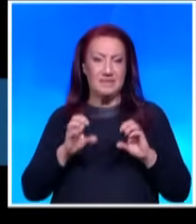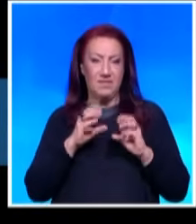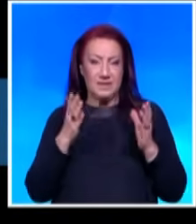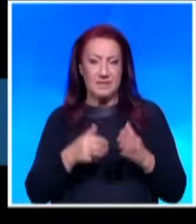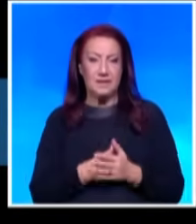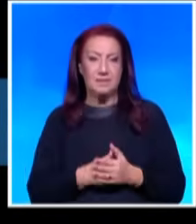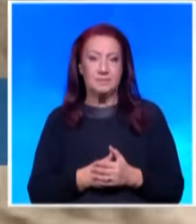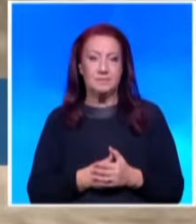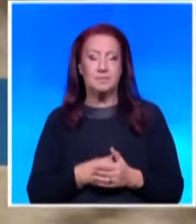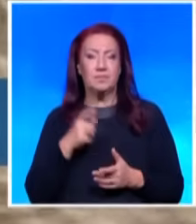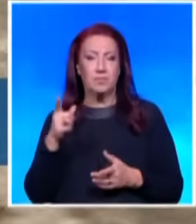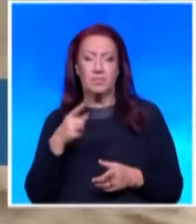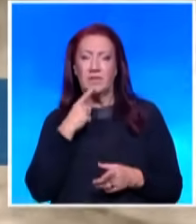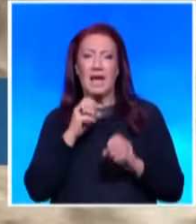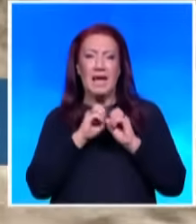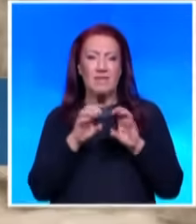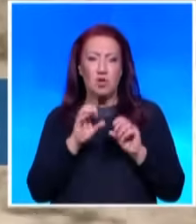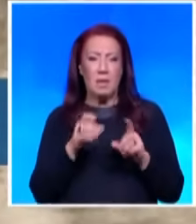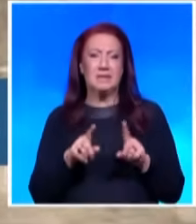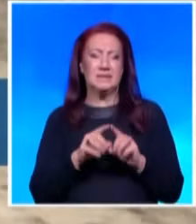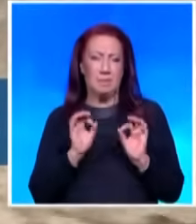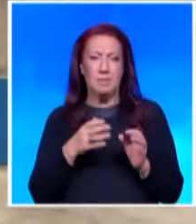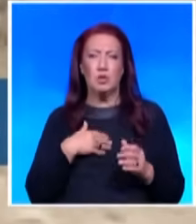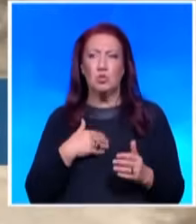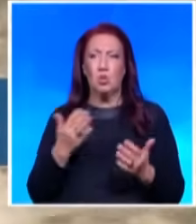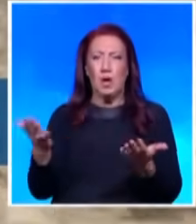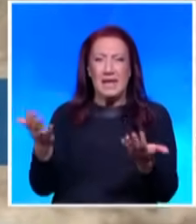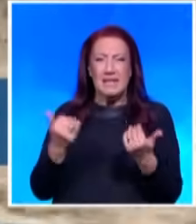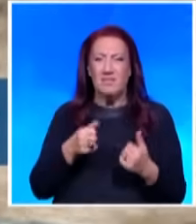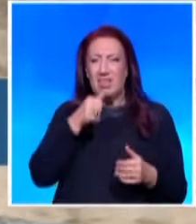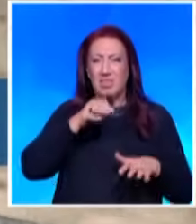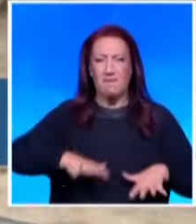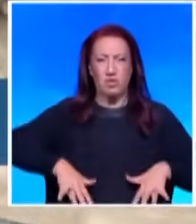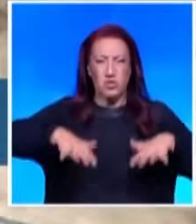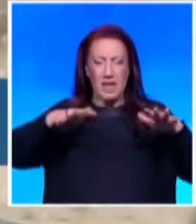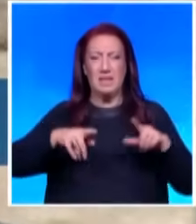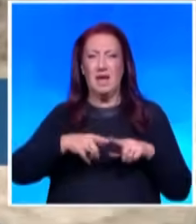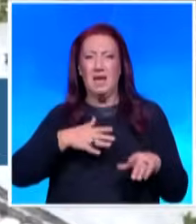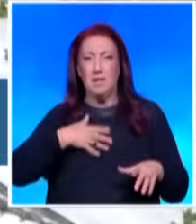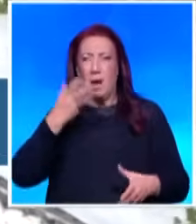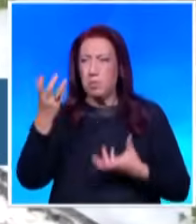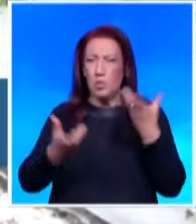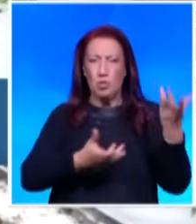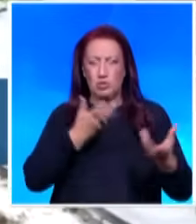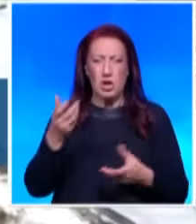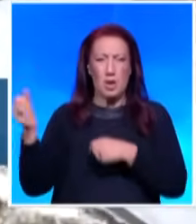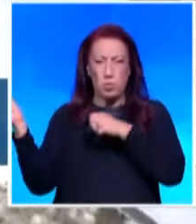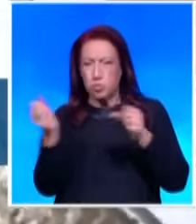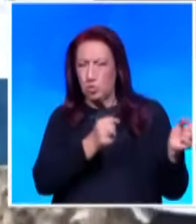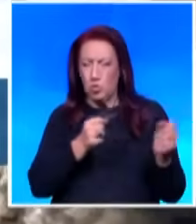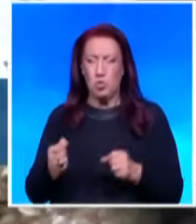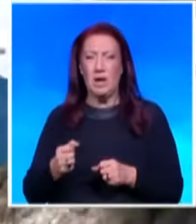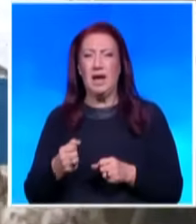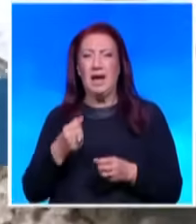Alert информира за рискове като наводнения, пожар, бури, екстремни температури, свлачища и други